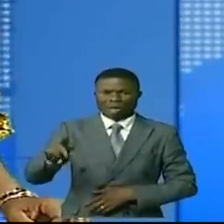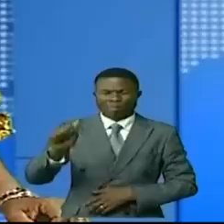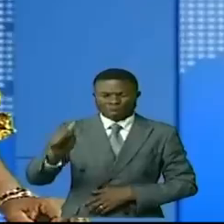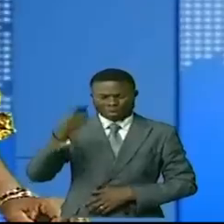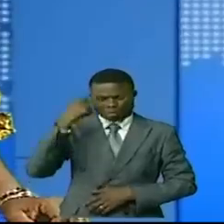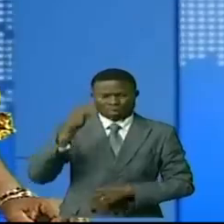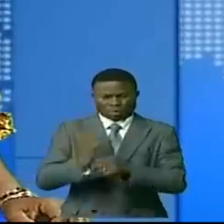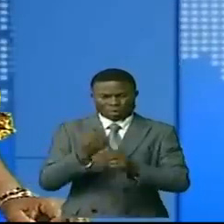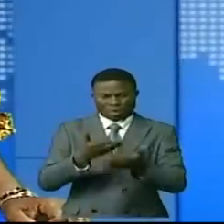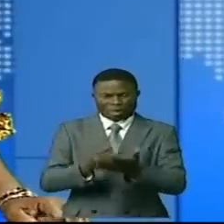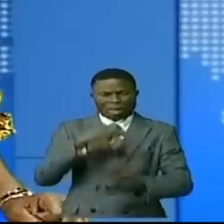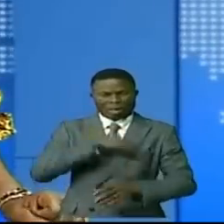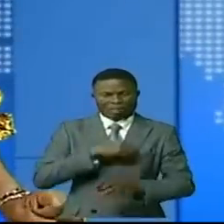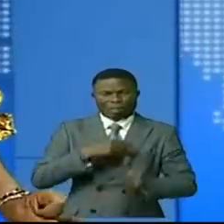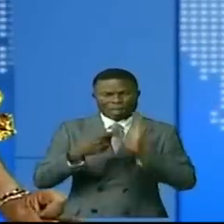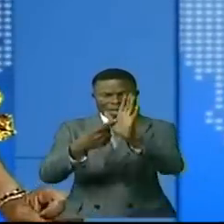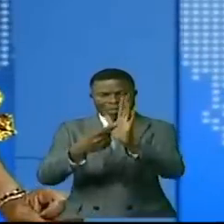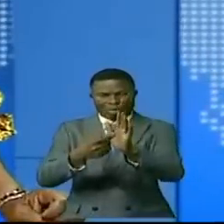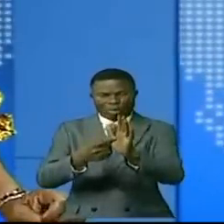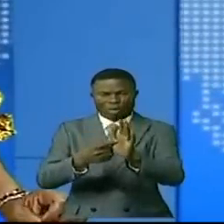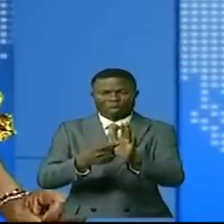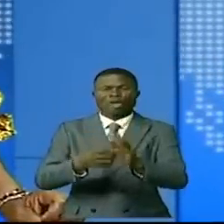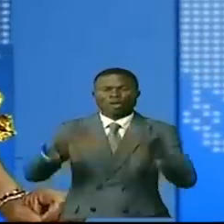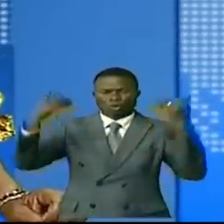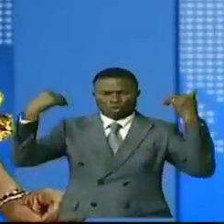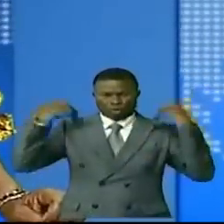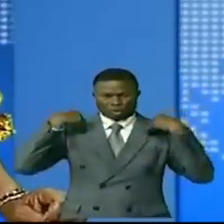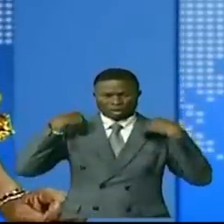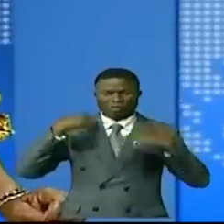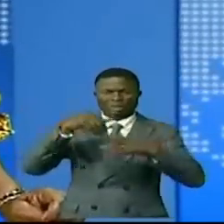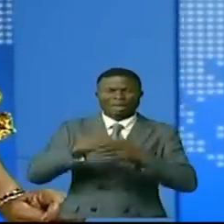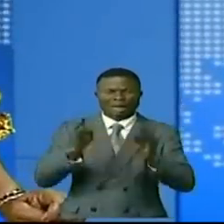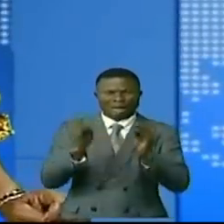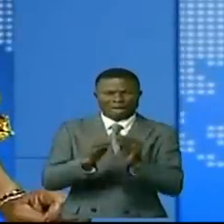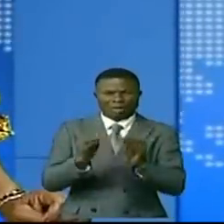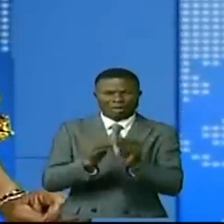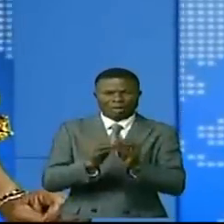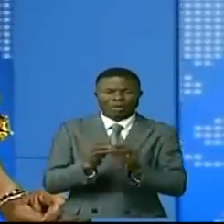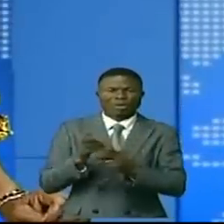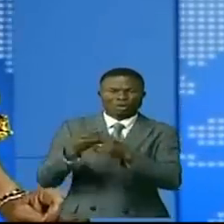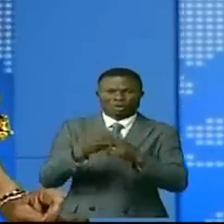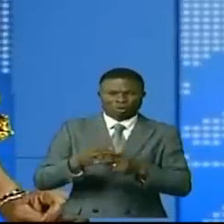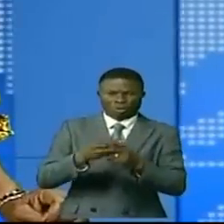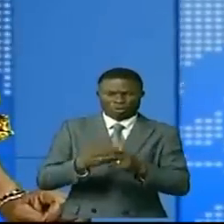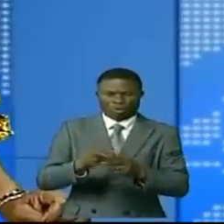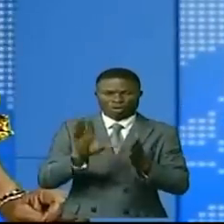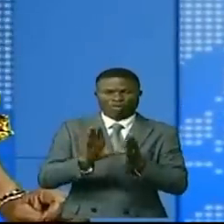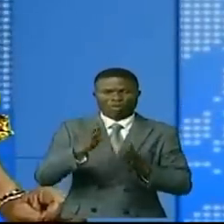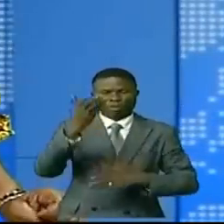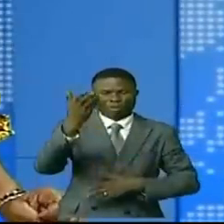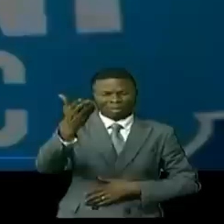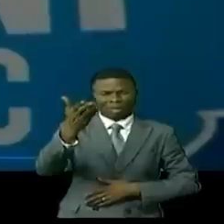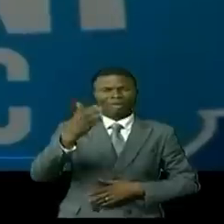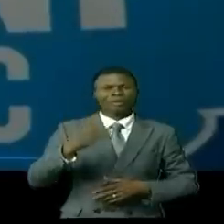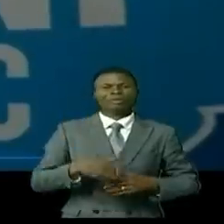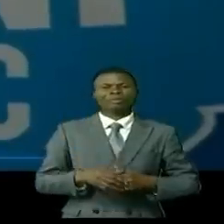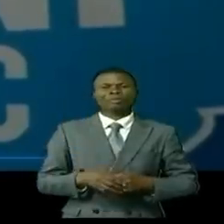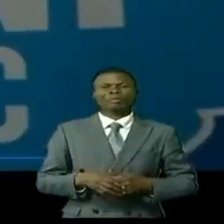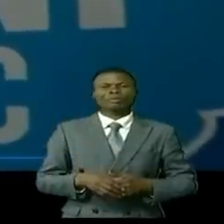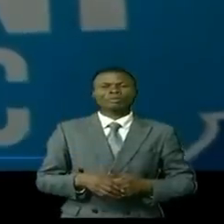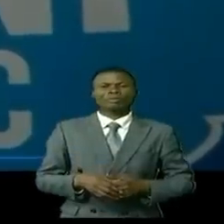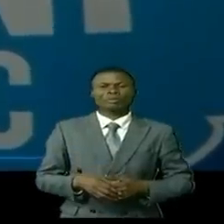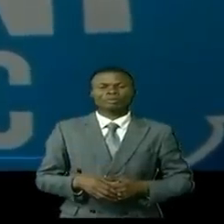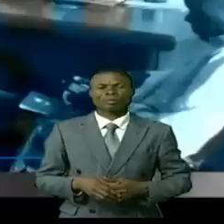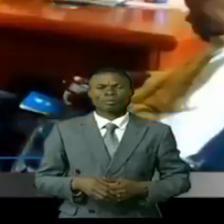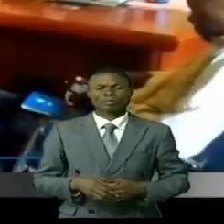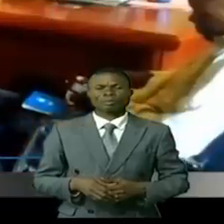été présenté à sa hiérarchie au cours d'une réunion de sécurité, nous dit Rodépanda dans ses reportages.